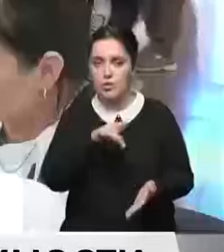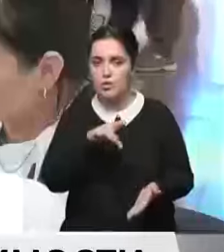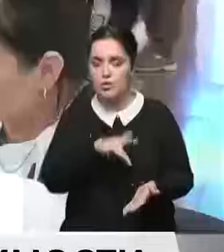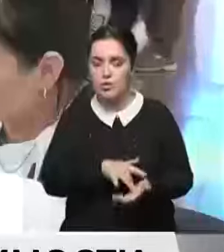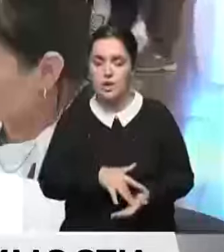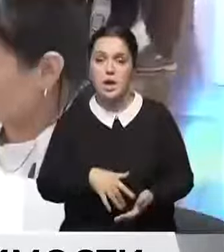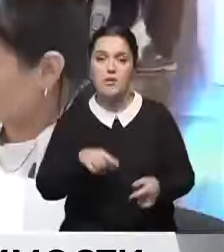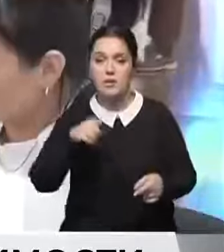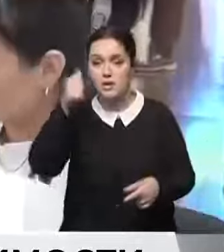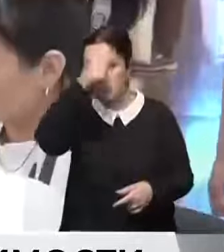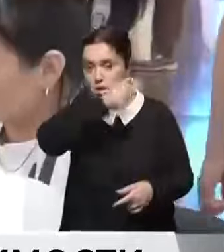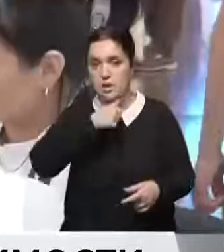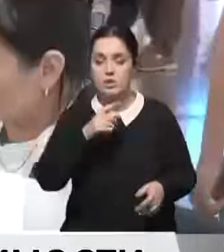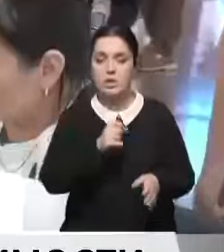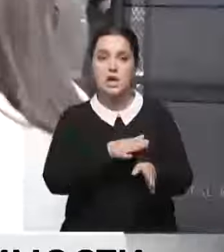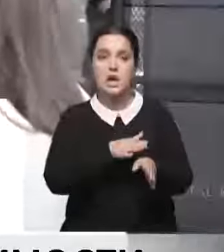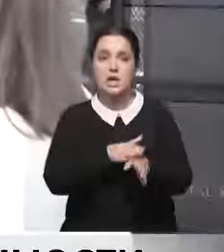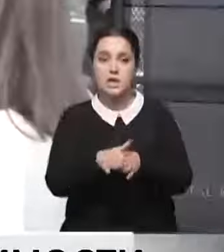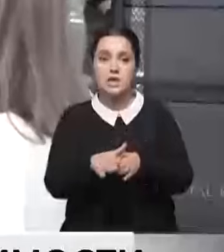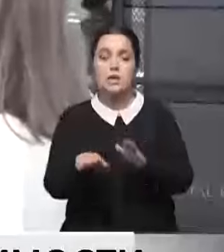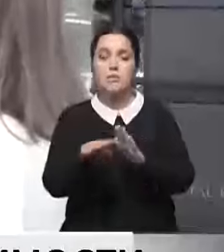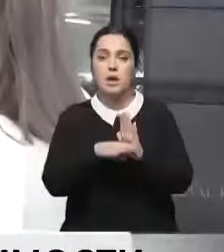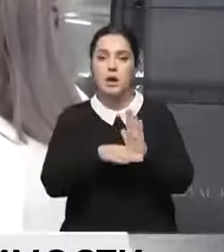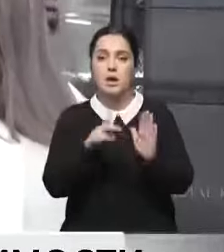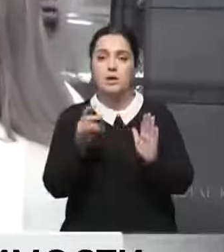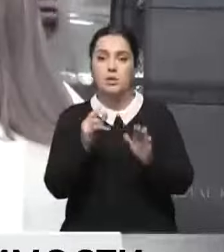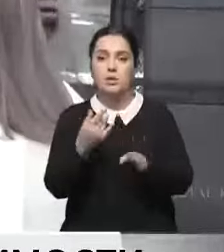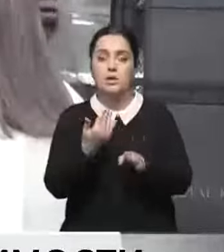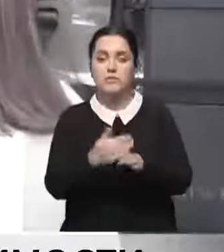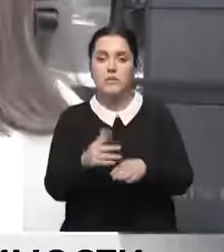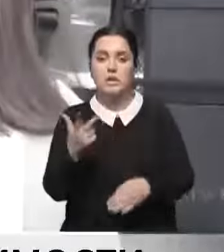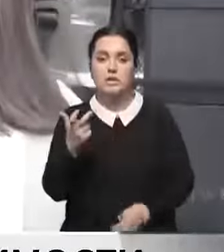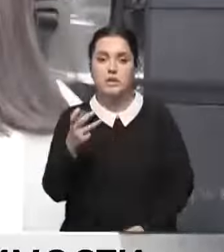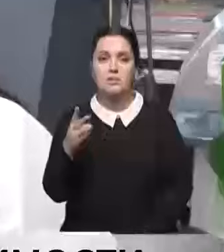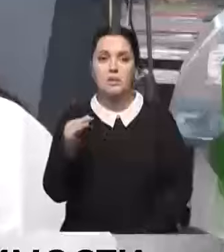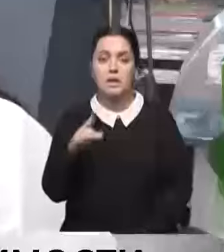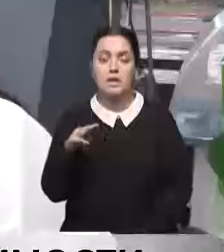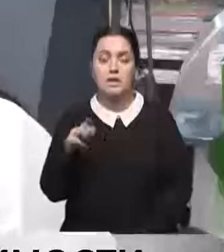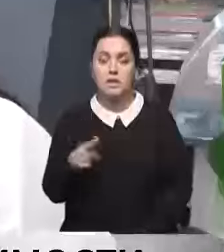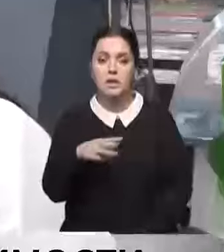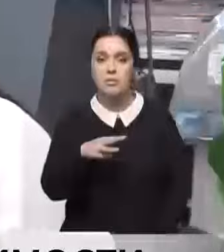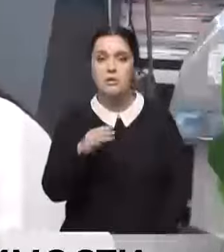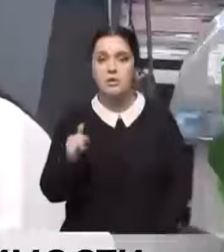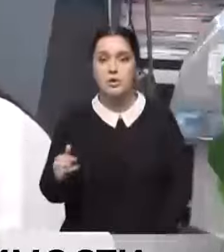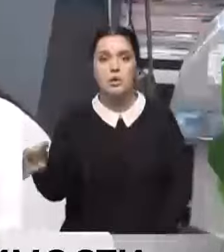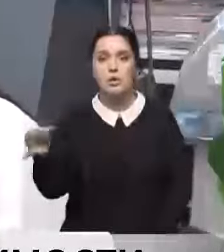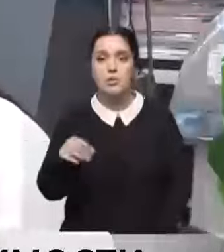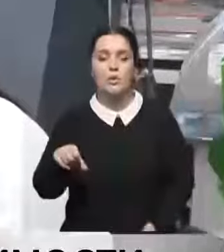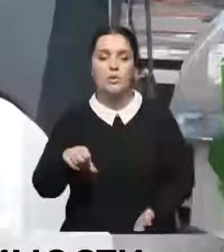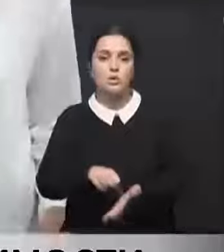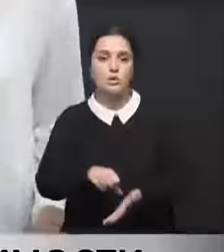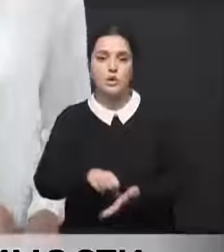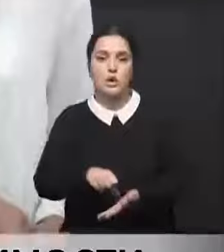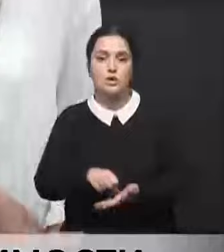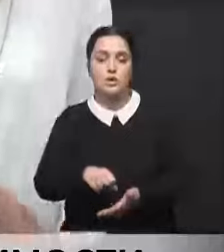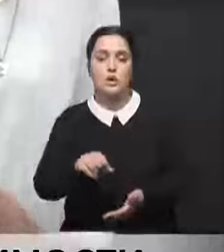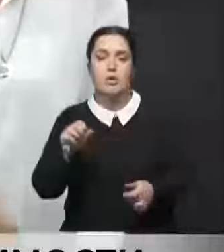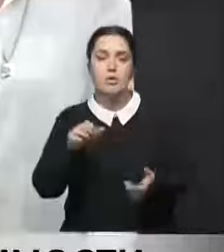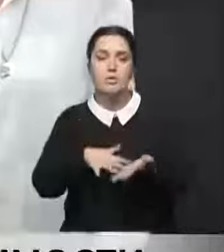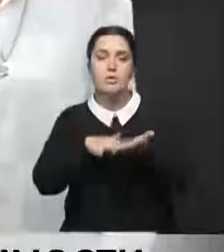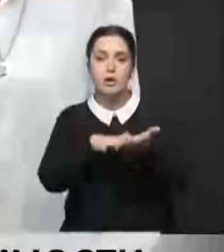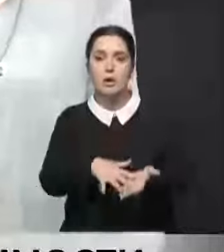В этом году на реализацию программы НАУРЭС выделят 300 миллиардов тенге. В Мангистауской области для участия в этой программе